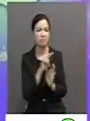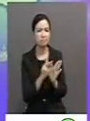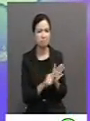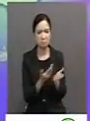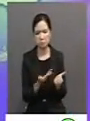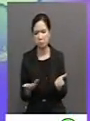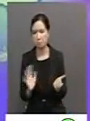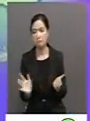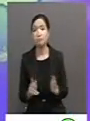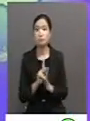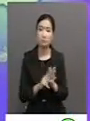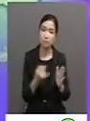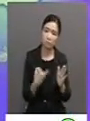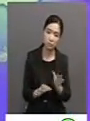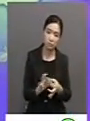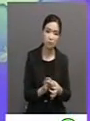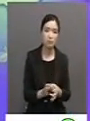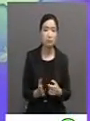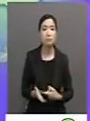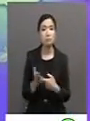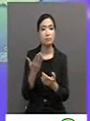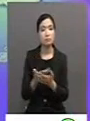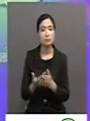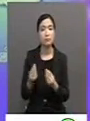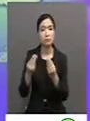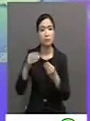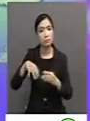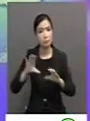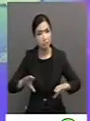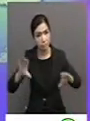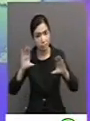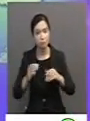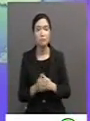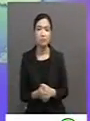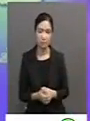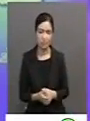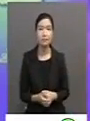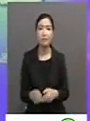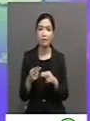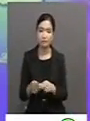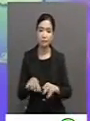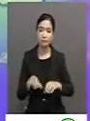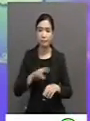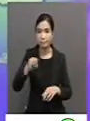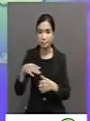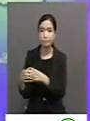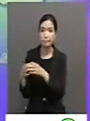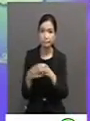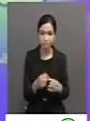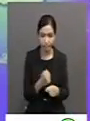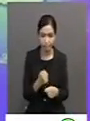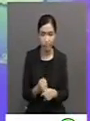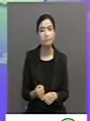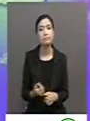ครับเช่นกฎหมายว่าด้วยความผิดเกี่ยวกับการเสนอราคาต่อหน่วยงานของรัฐเฉพาะในส่วนที่เกี่ยวกับการจัดหาผู้ประกอบการ